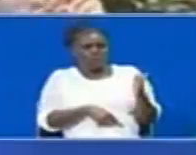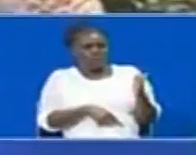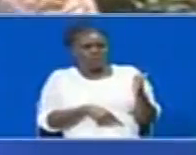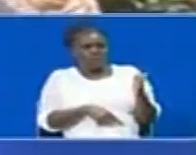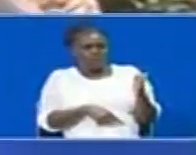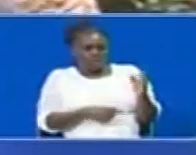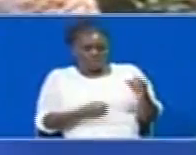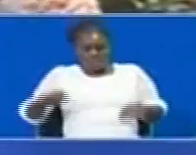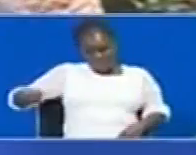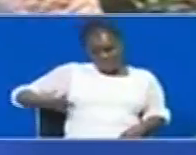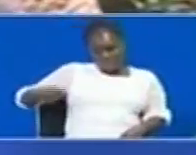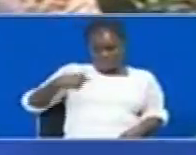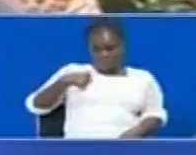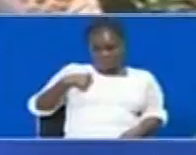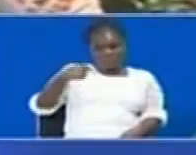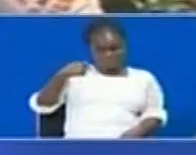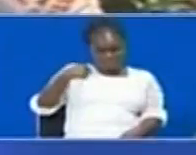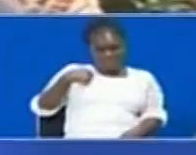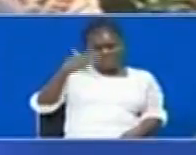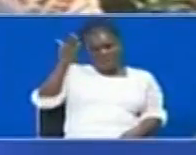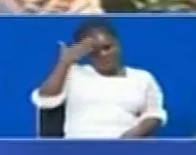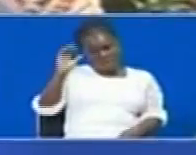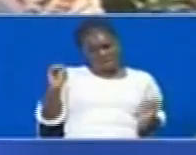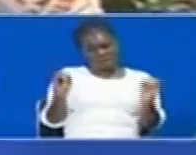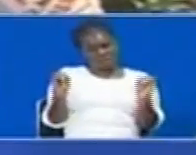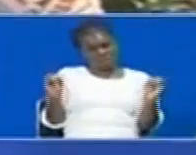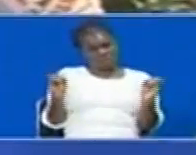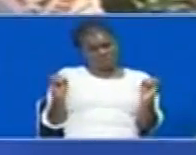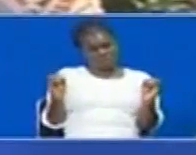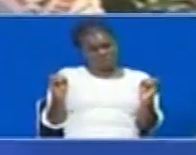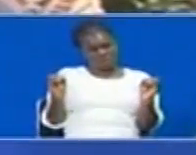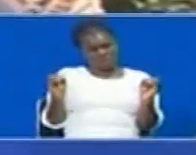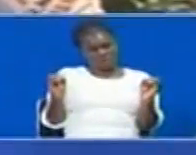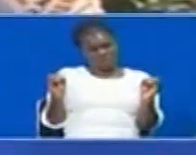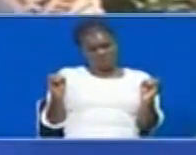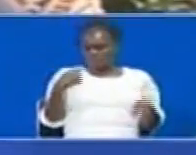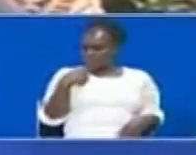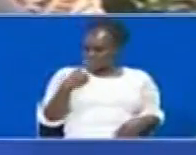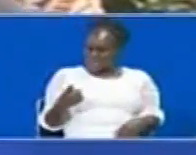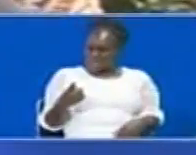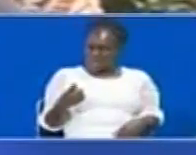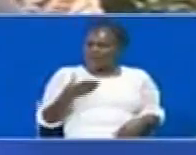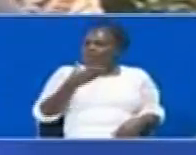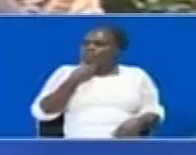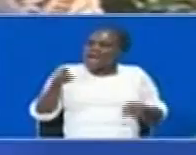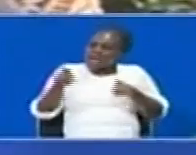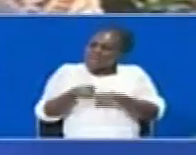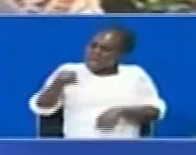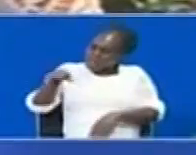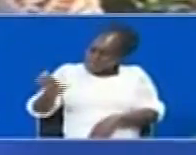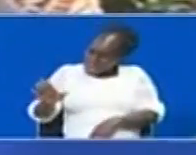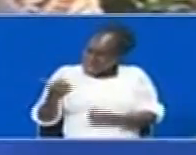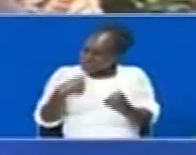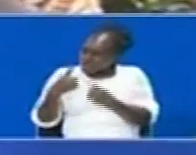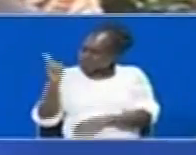Njoo unieleze. Nalia sijui. Sema ongea vizuri. Kakako ameongea na